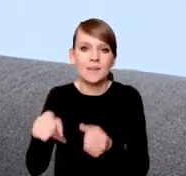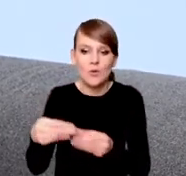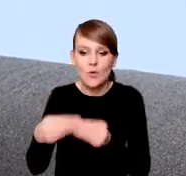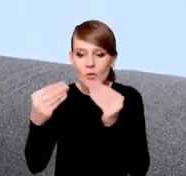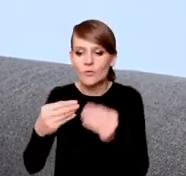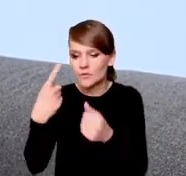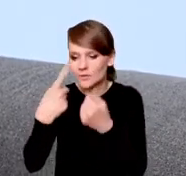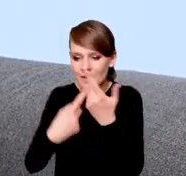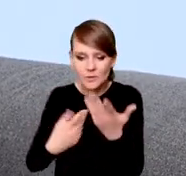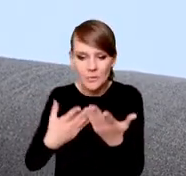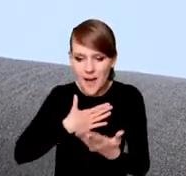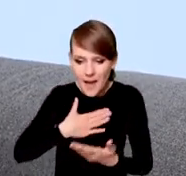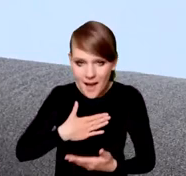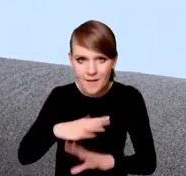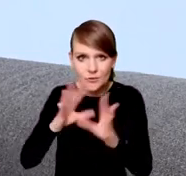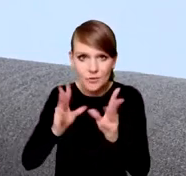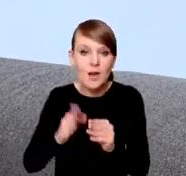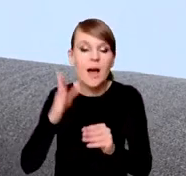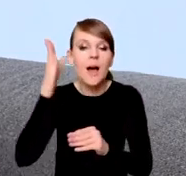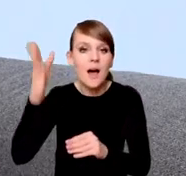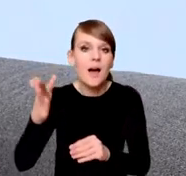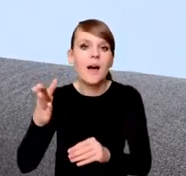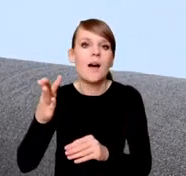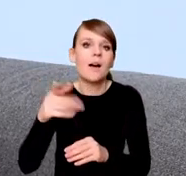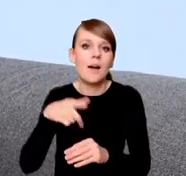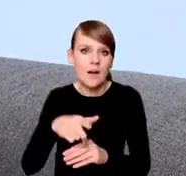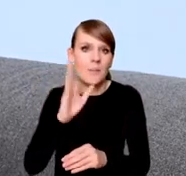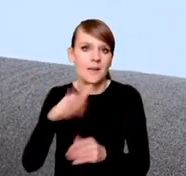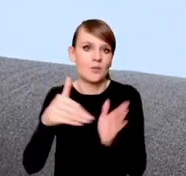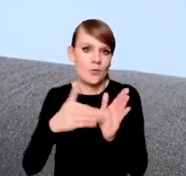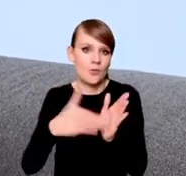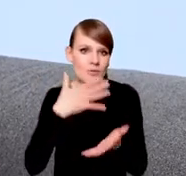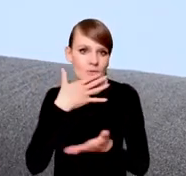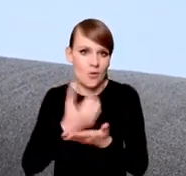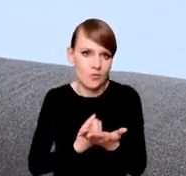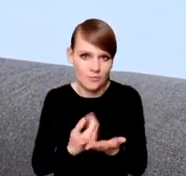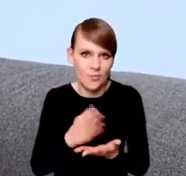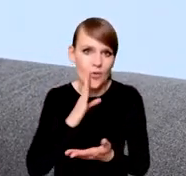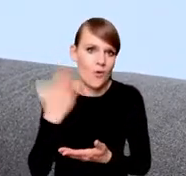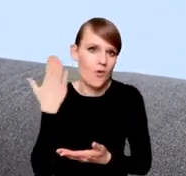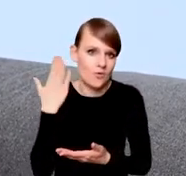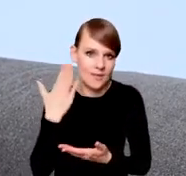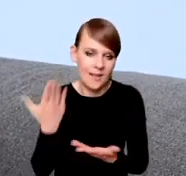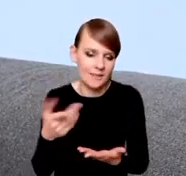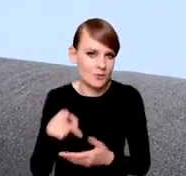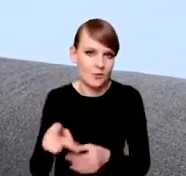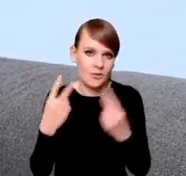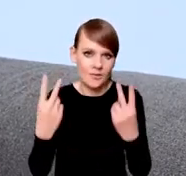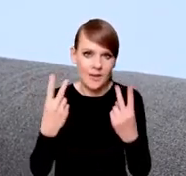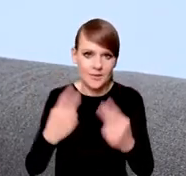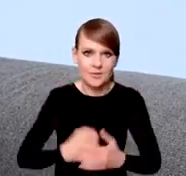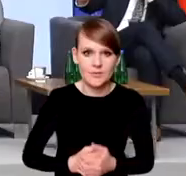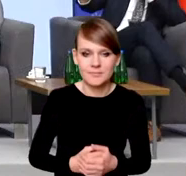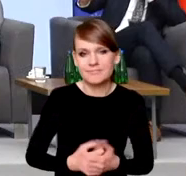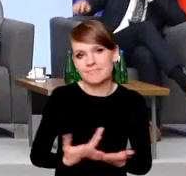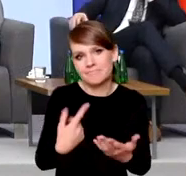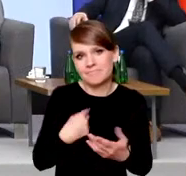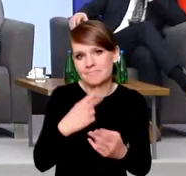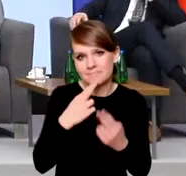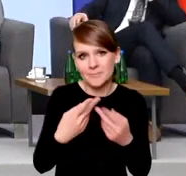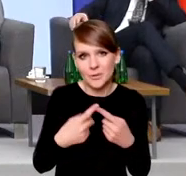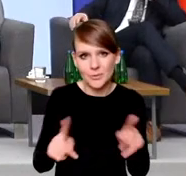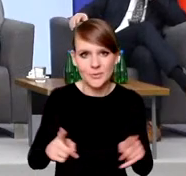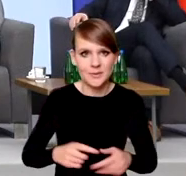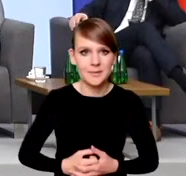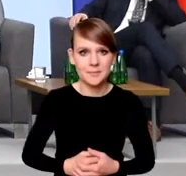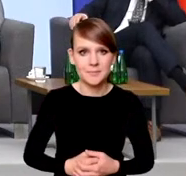takie sytuacje niedawno i to jest rzecz nie do przecenienia. To bardzo krótki komentarz z mojej strony.